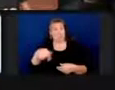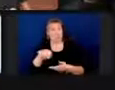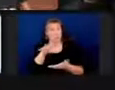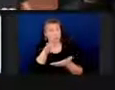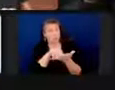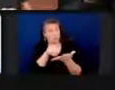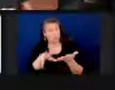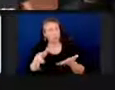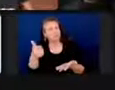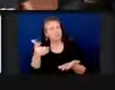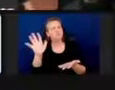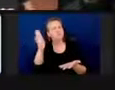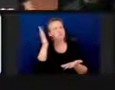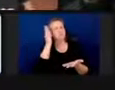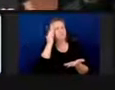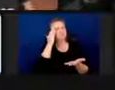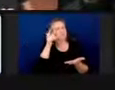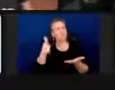بأن الطلبة